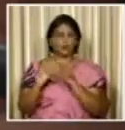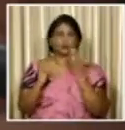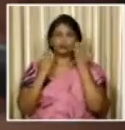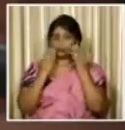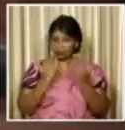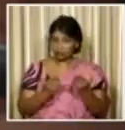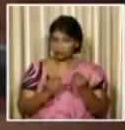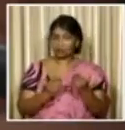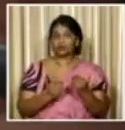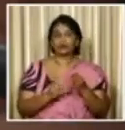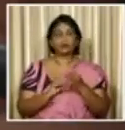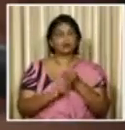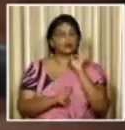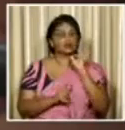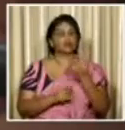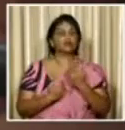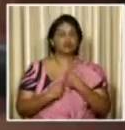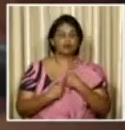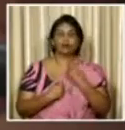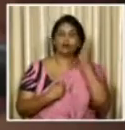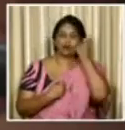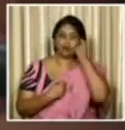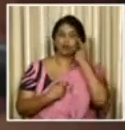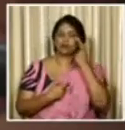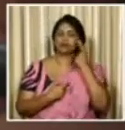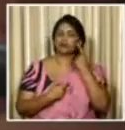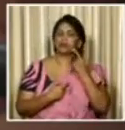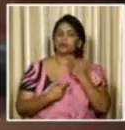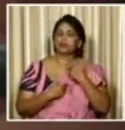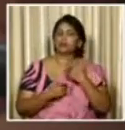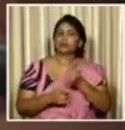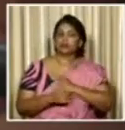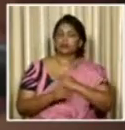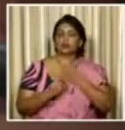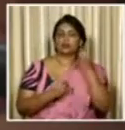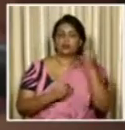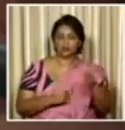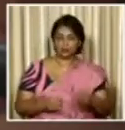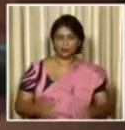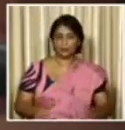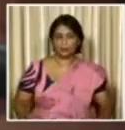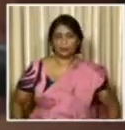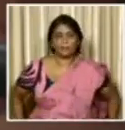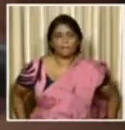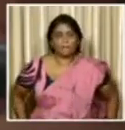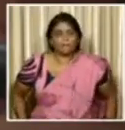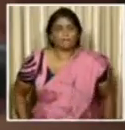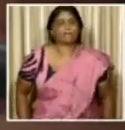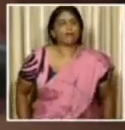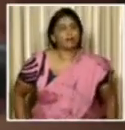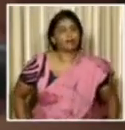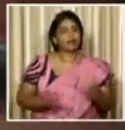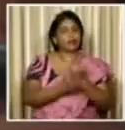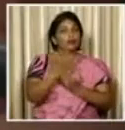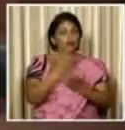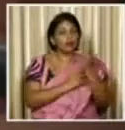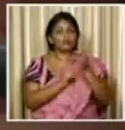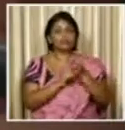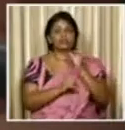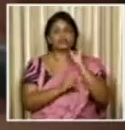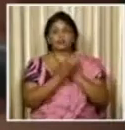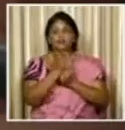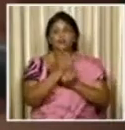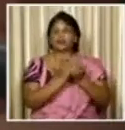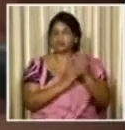nam sabhapati wara ase mage teerka chande paksha laba denu weta dan kaarada me denne janadhipati wara yata